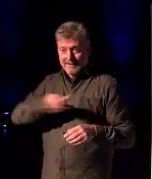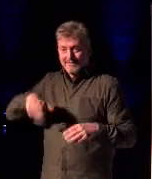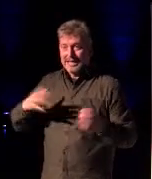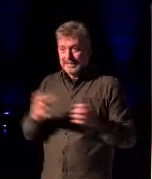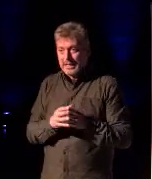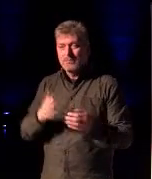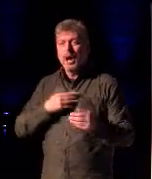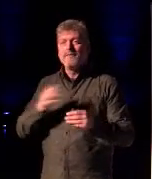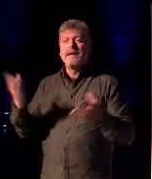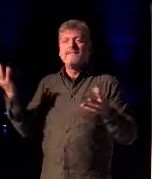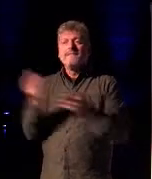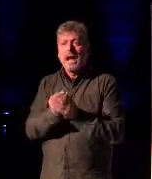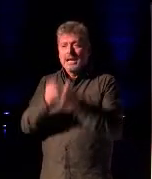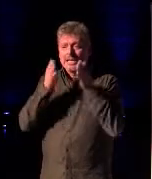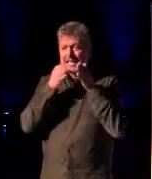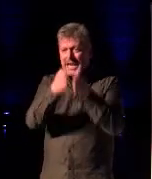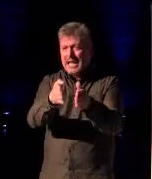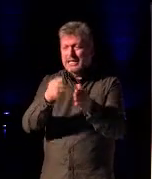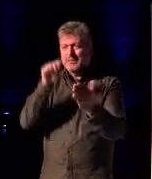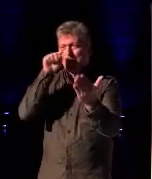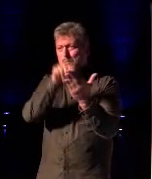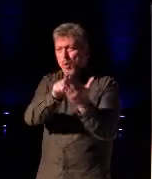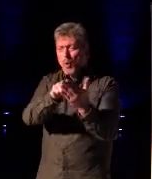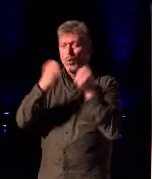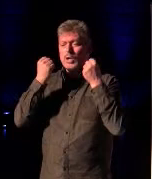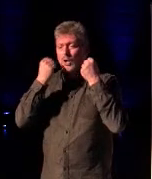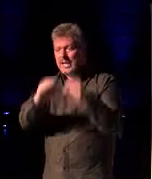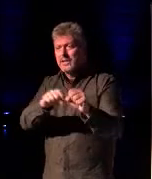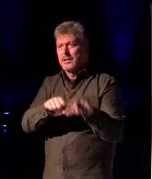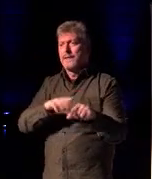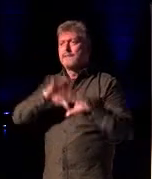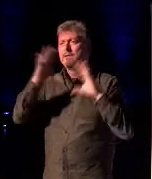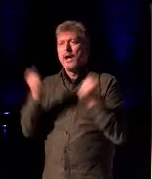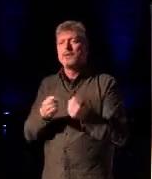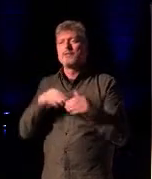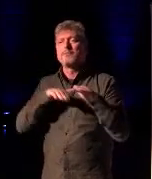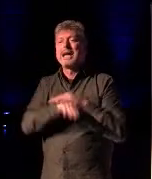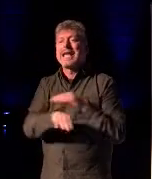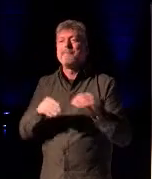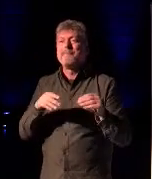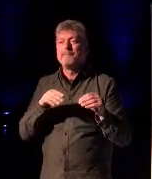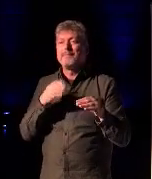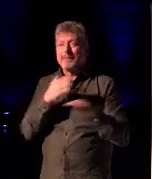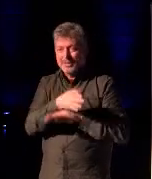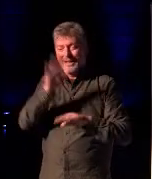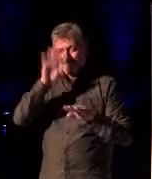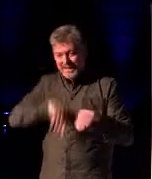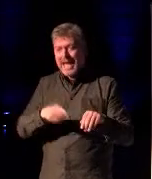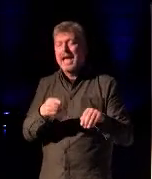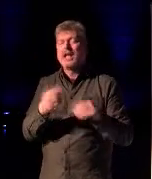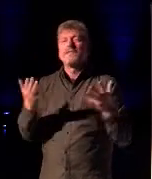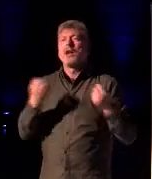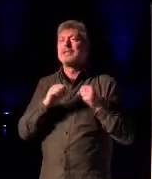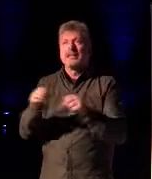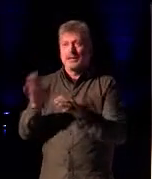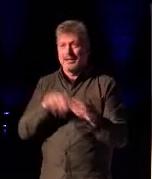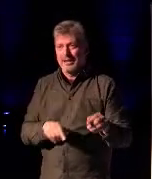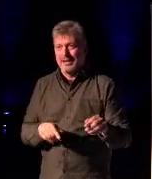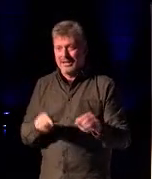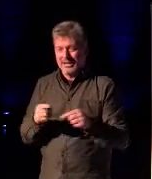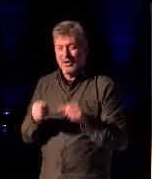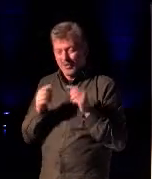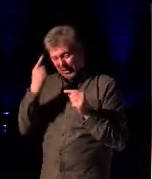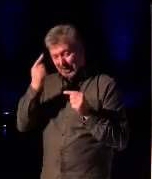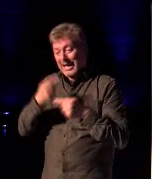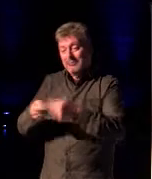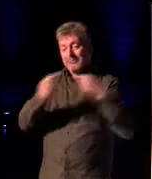felles retning med mål og med tiltak? Alle som på hjemmebesøk vet de hva de tiltakene var tilbake til den dama her.